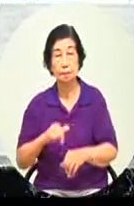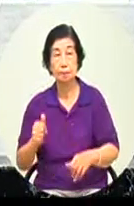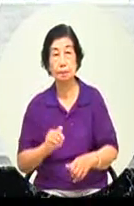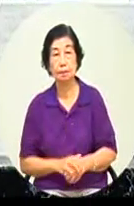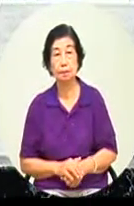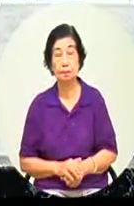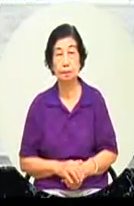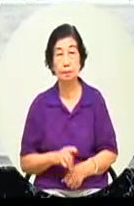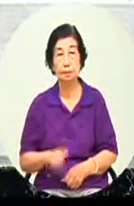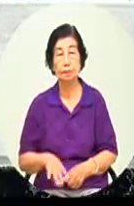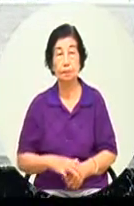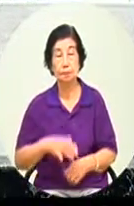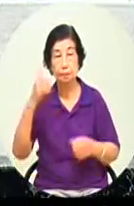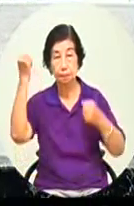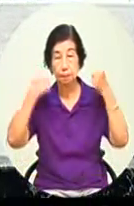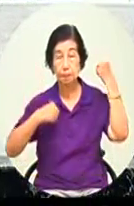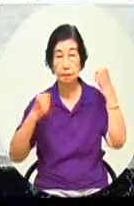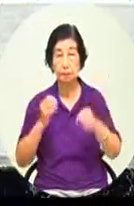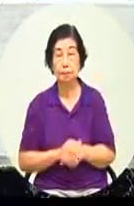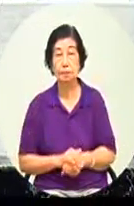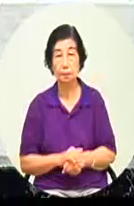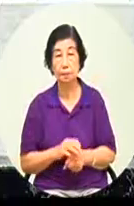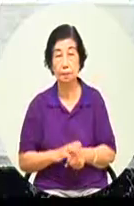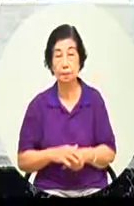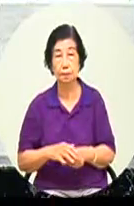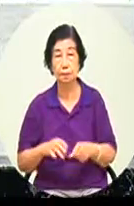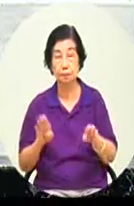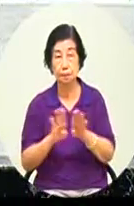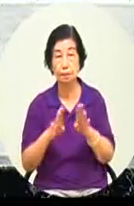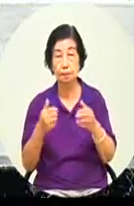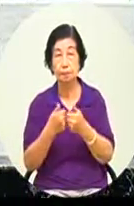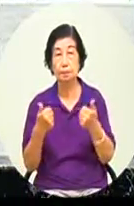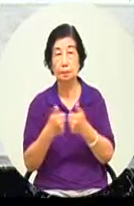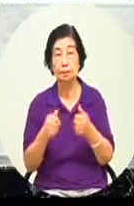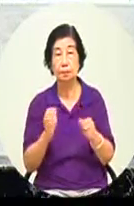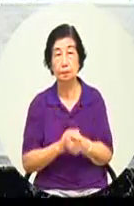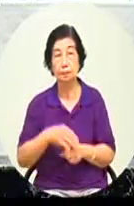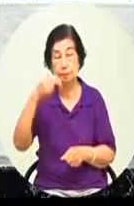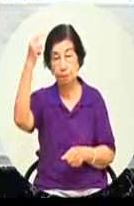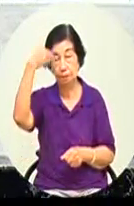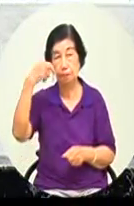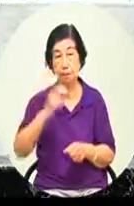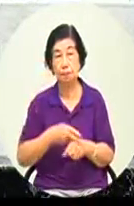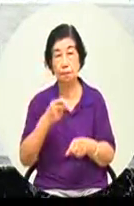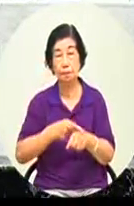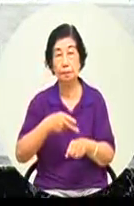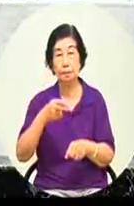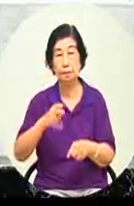程，所有登记的议员都发言完毕，我们散会，那下午2:30继续开会。